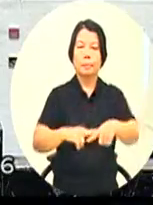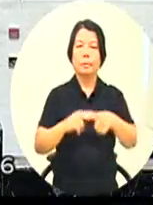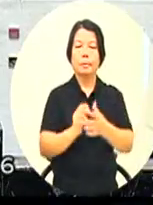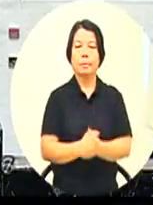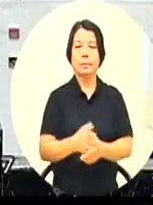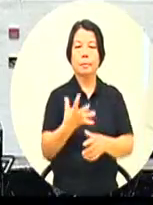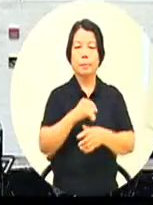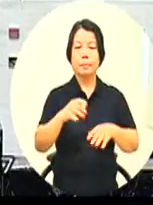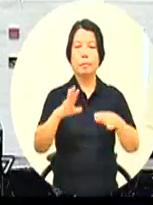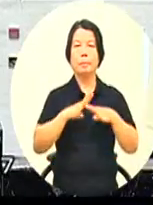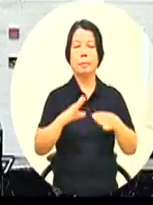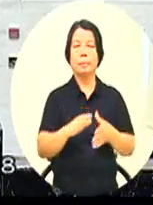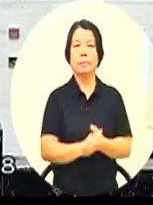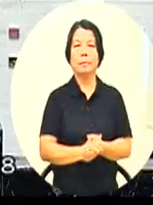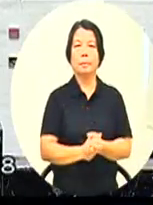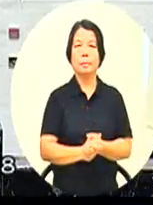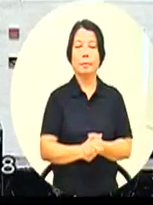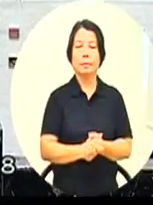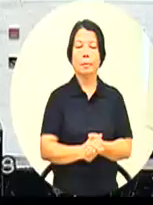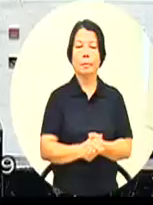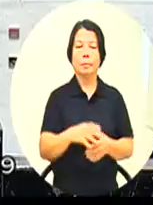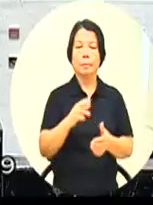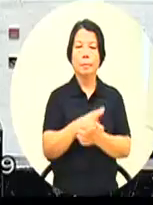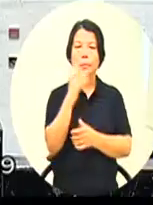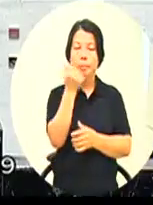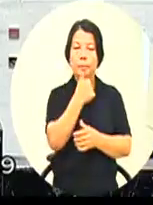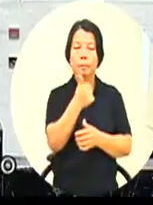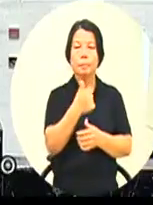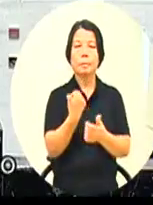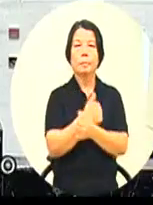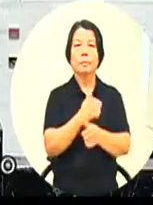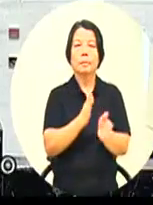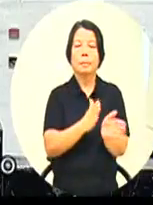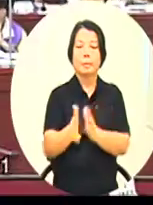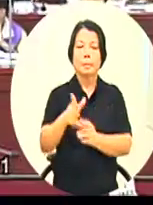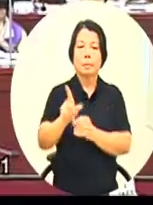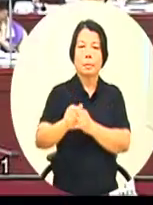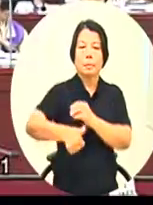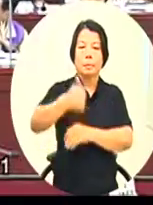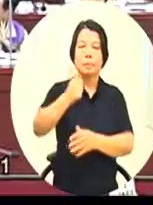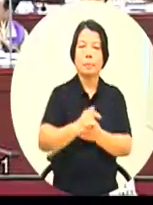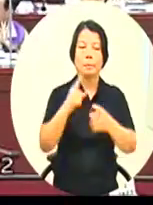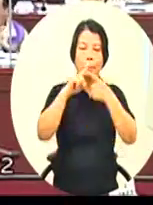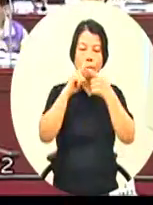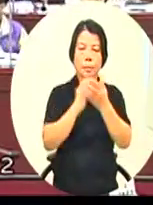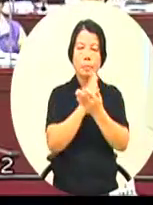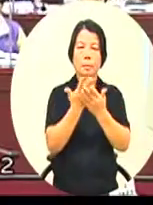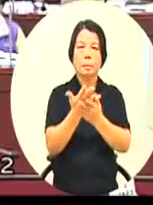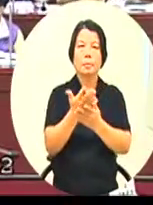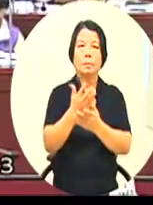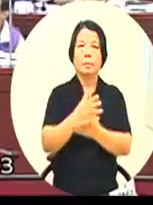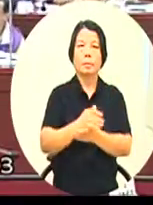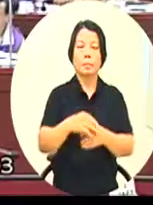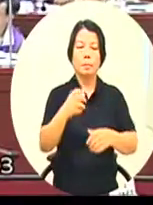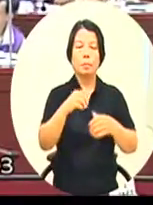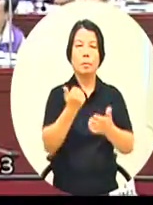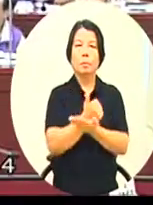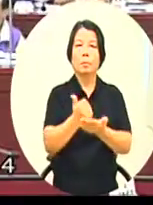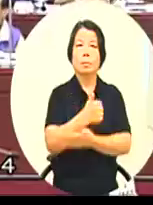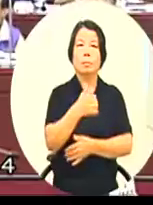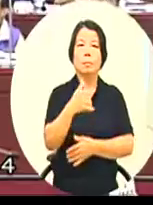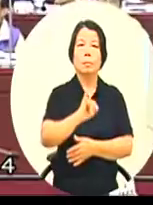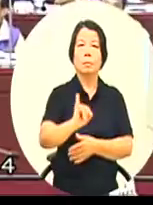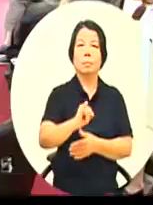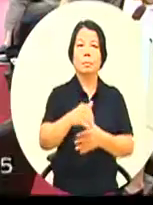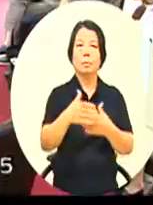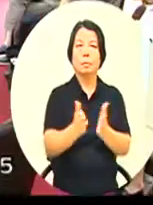位主管哦。那是特殊教育科的代理科长黄泽斌，秘书室的主任欧树文，社教馆的代理